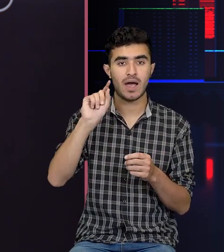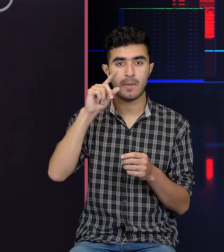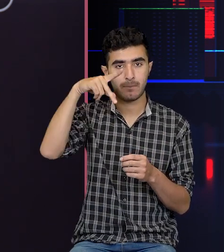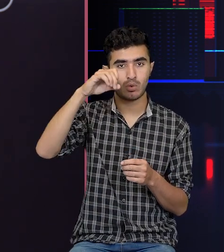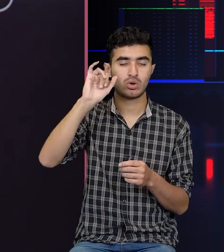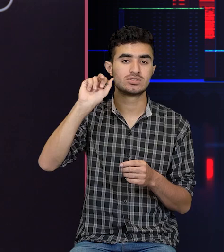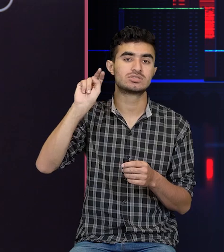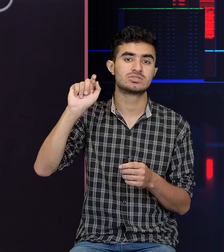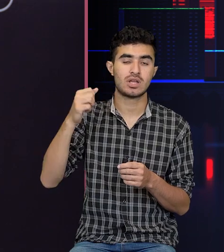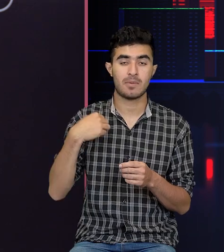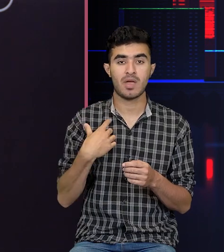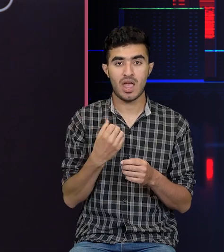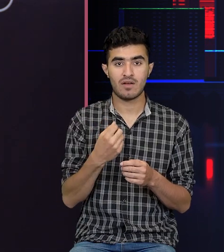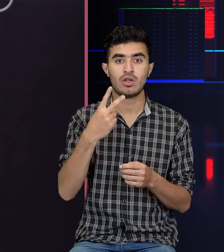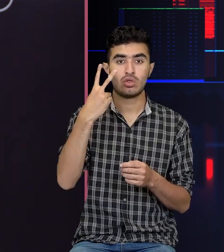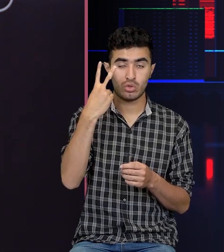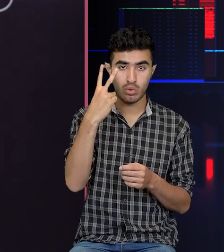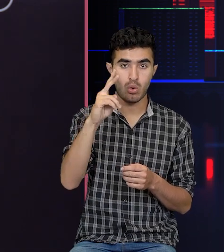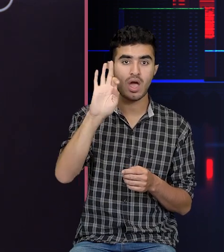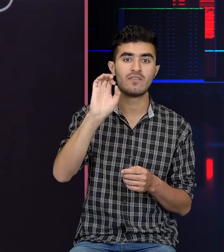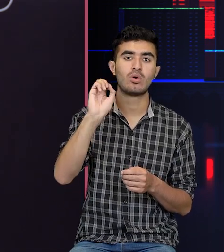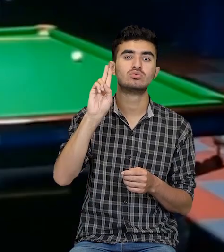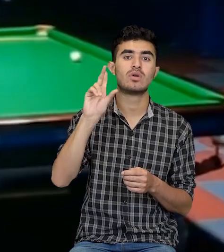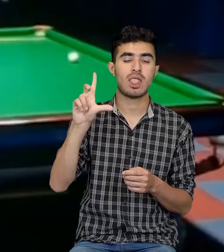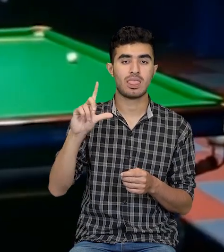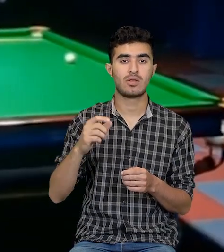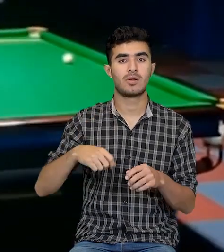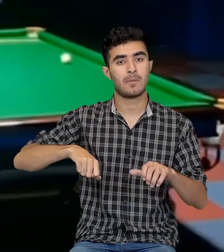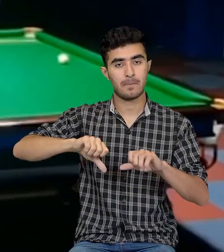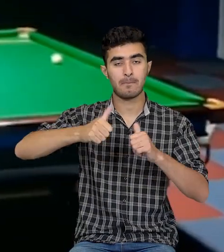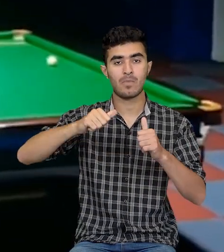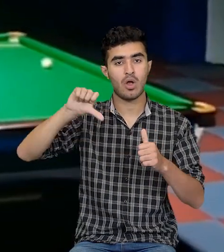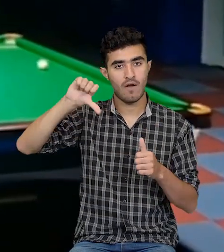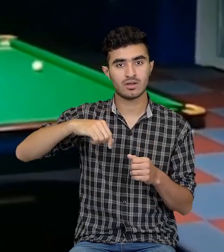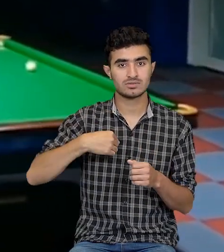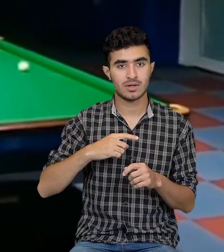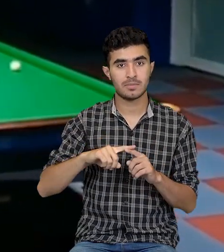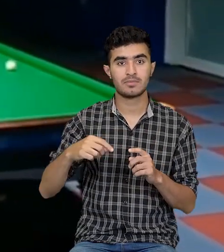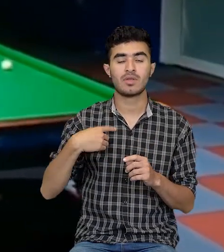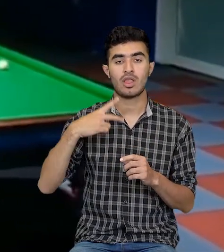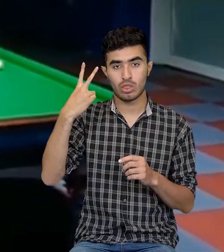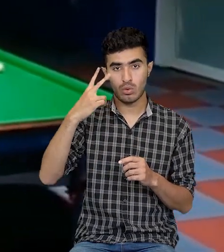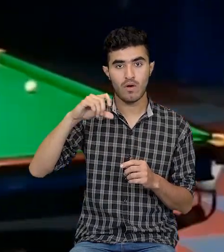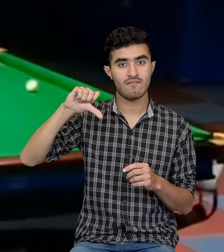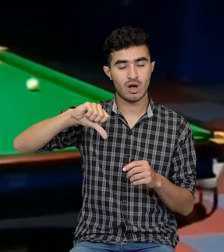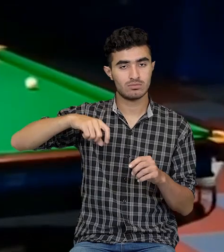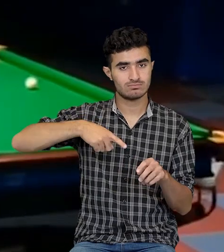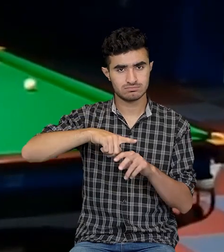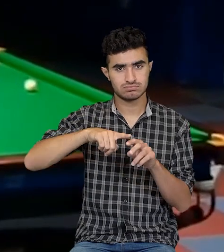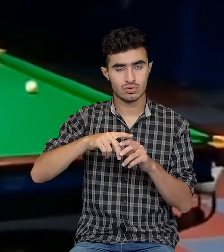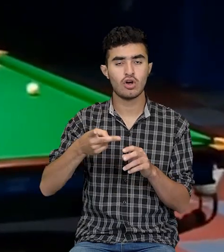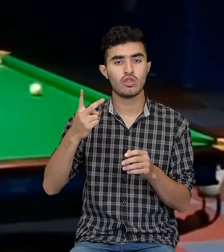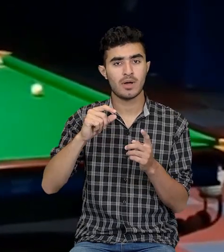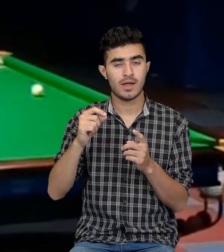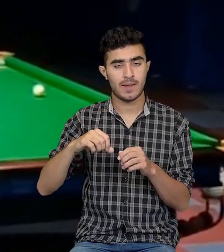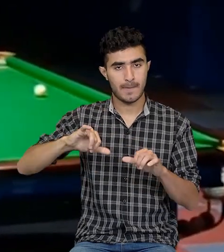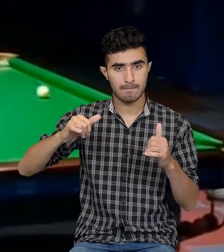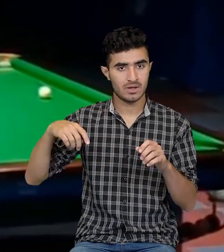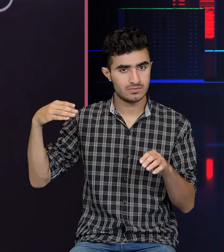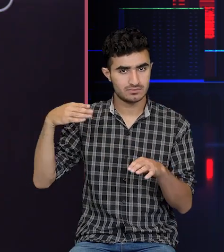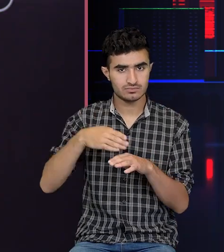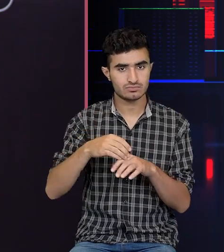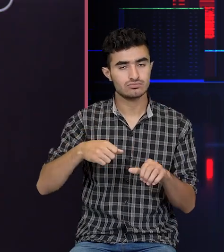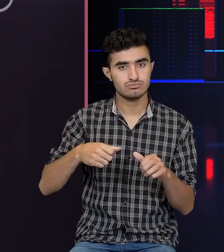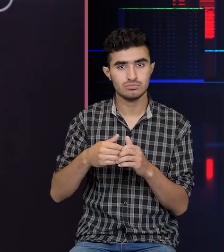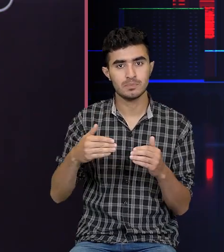मैच आसिफ भाई से ले लिया, मेरे दिल को ऐसे एक बात आई कि जैसे मैंने वर्ल्ड कप भी छीन लिया है आसिफ भाई के हाथ से। तो वैसे ही बिल्कुल